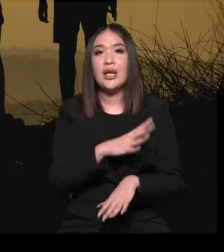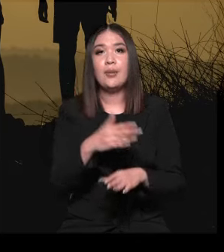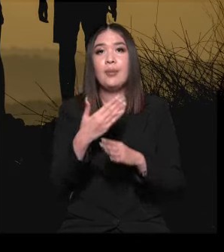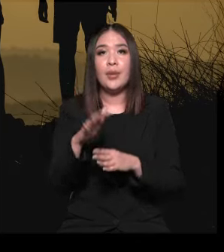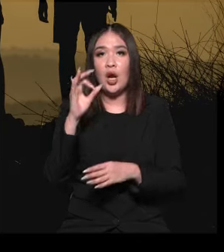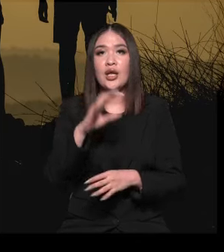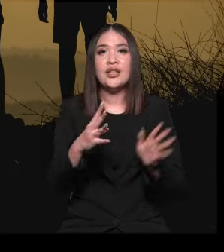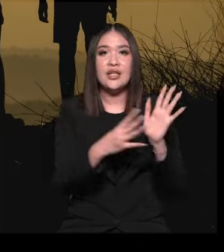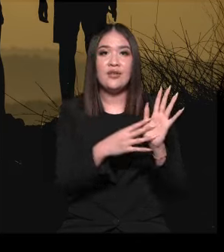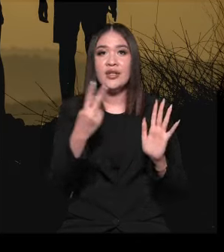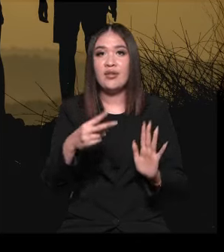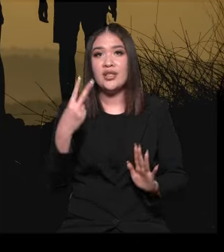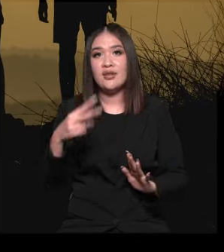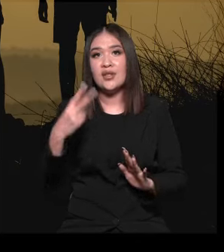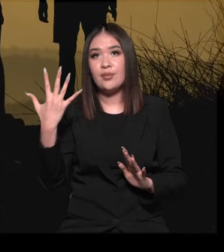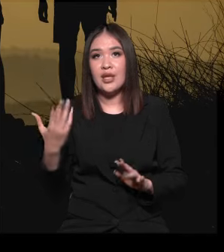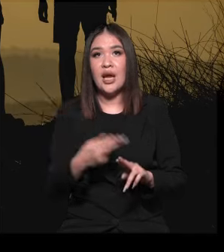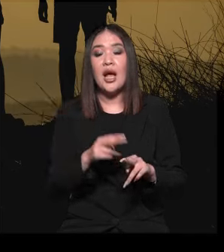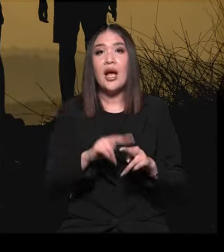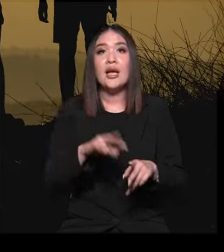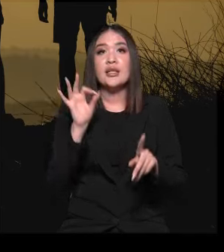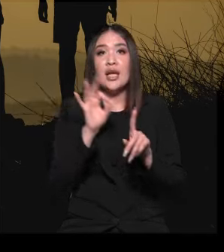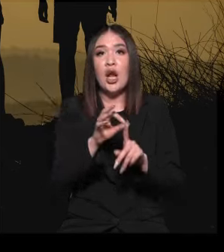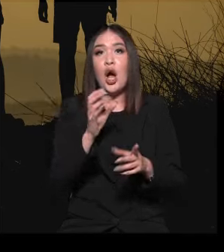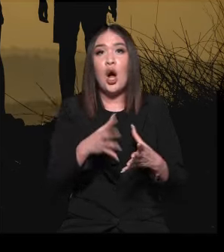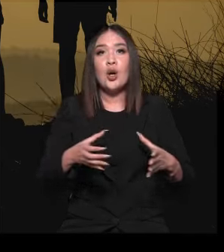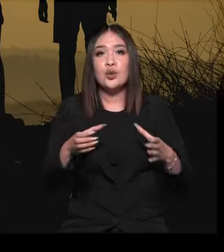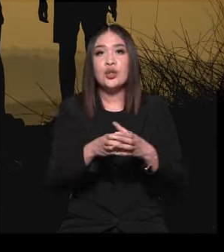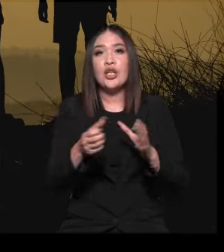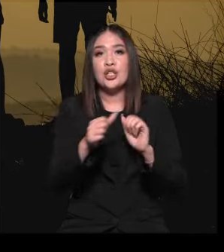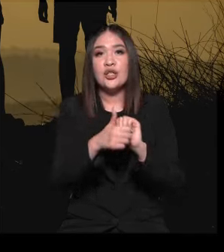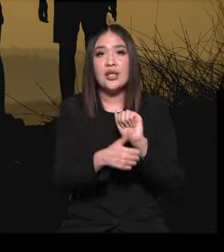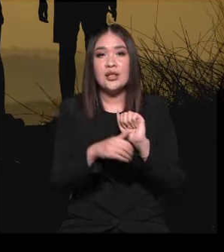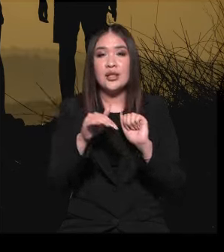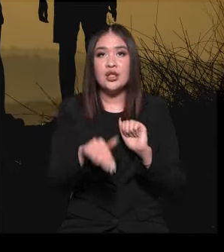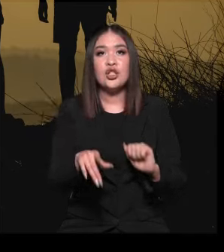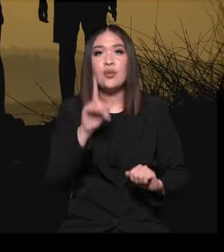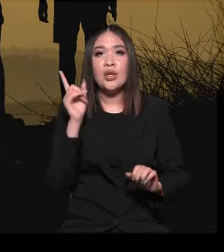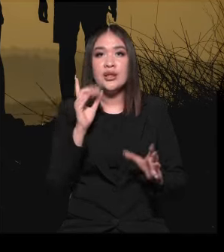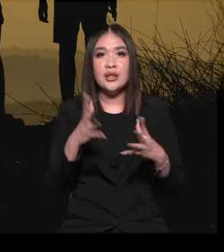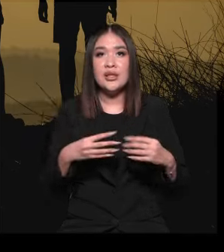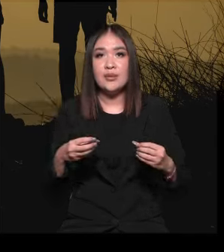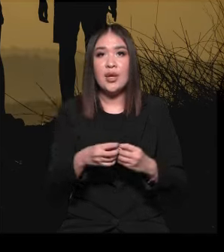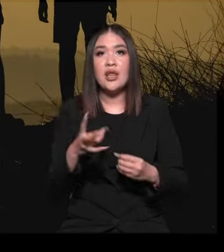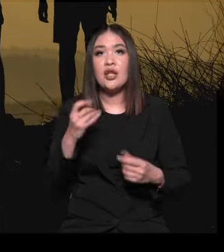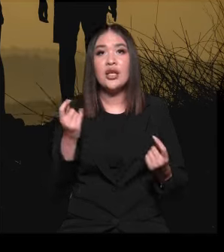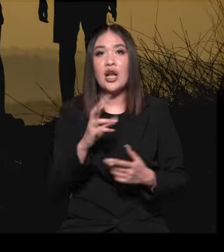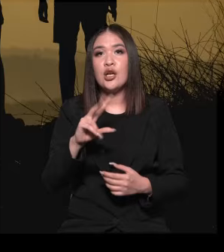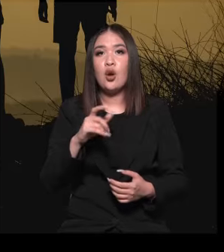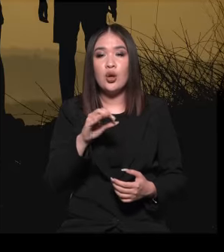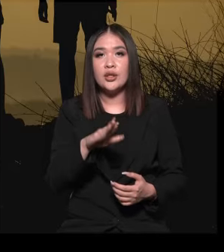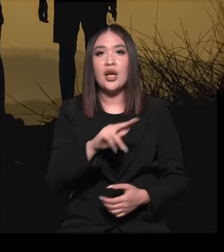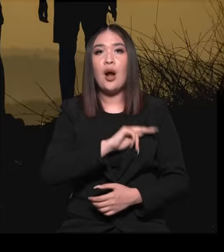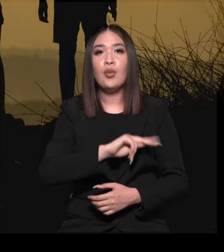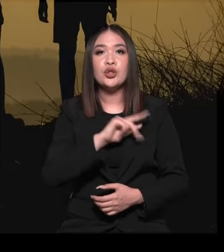программу 9-20-25. Ее целевой аудиторией стали свыше 16 тысяч молодых семей. Немало льгот и для работающей